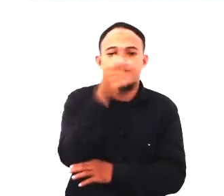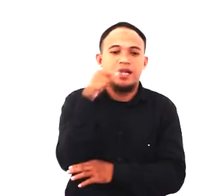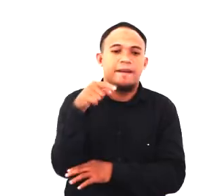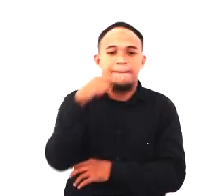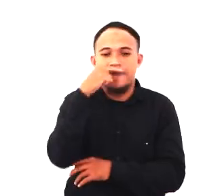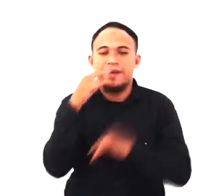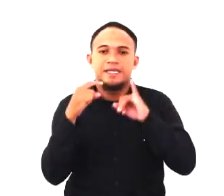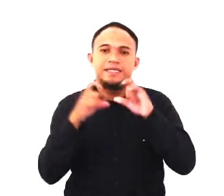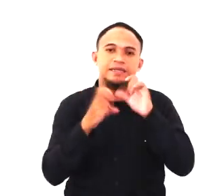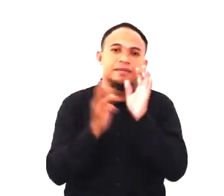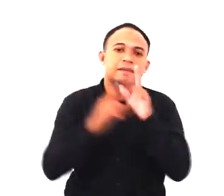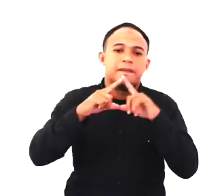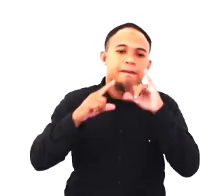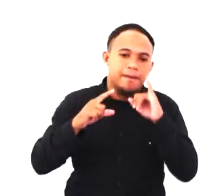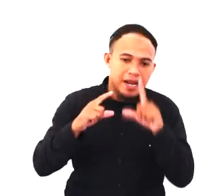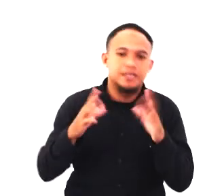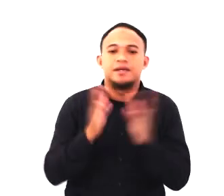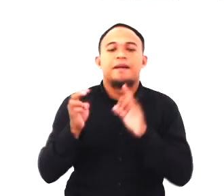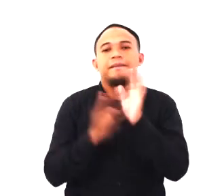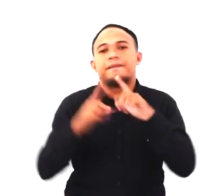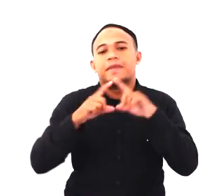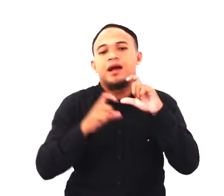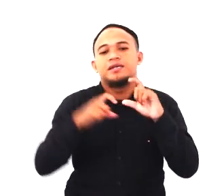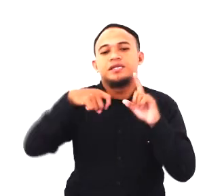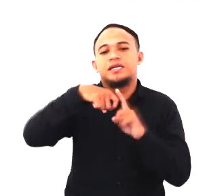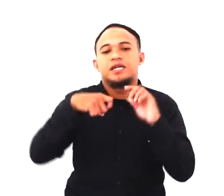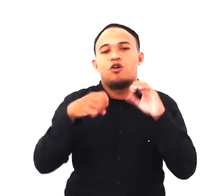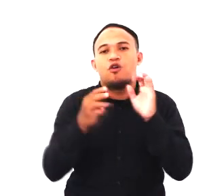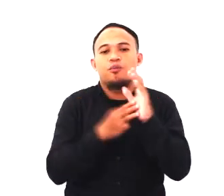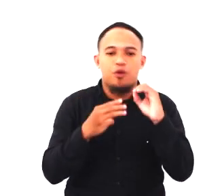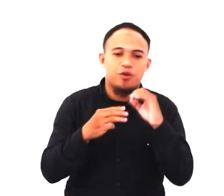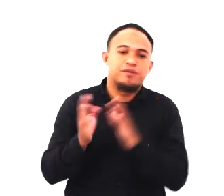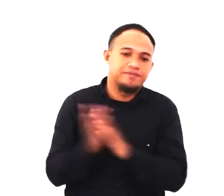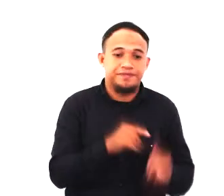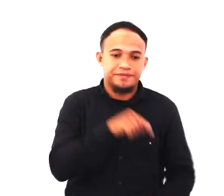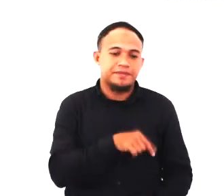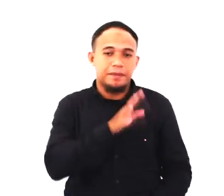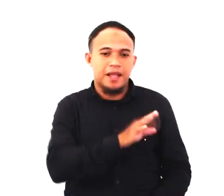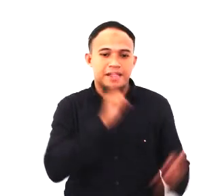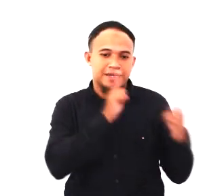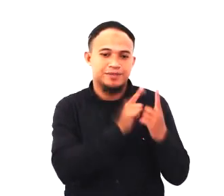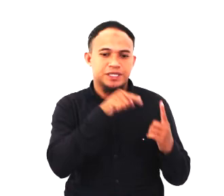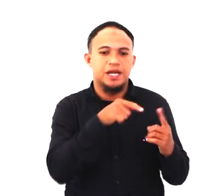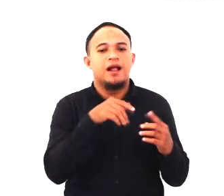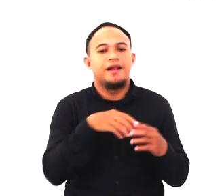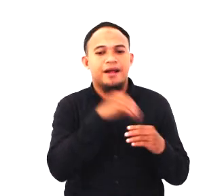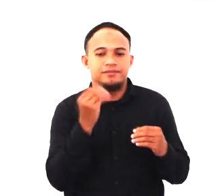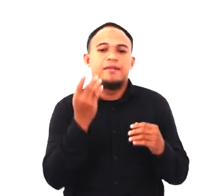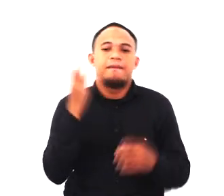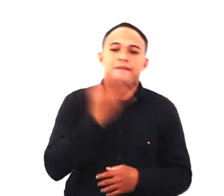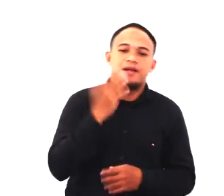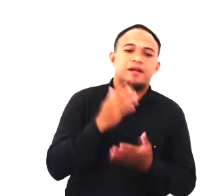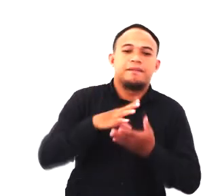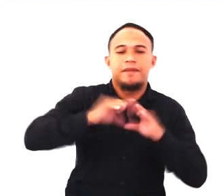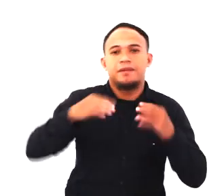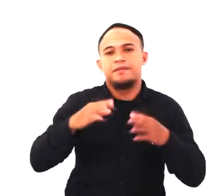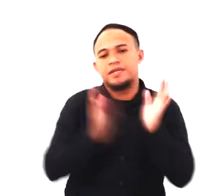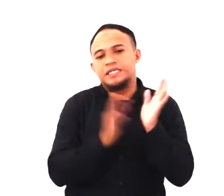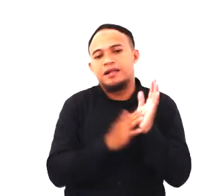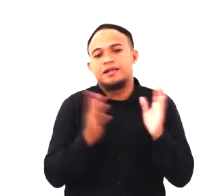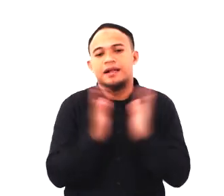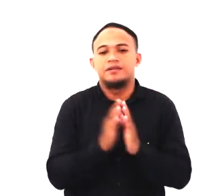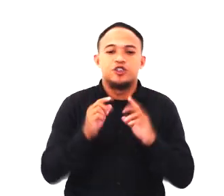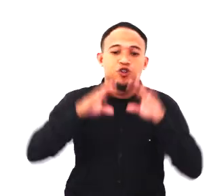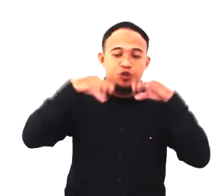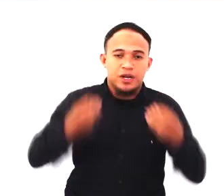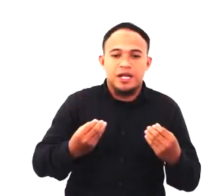Maskromo. Pada pertemuan itu digelar diskusi yang membahas berbagai permasalahan dan upaya pengembangan pertanian